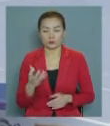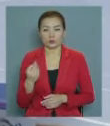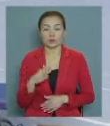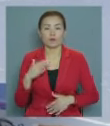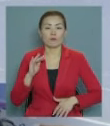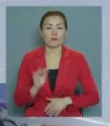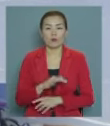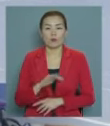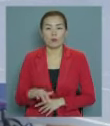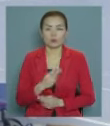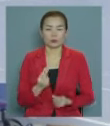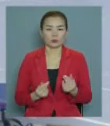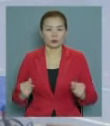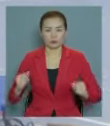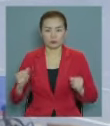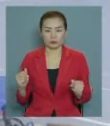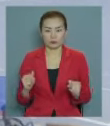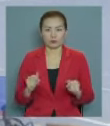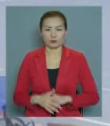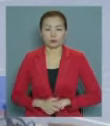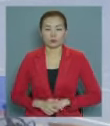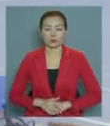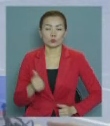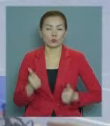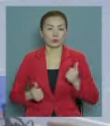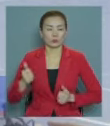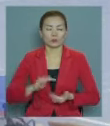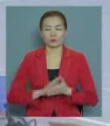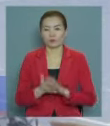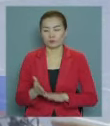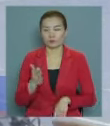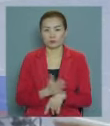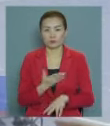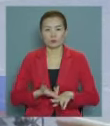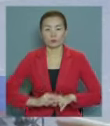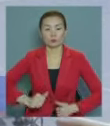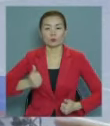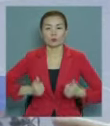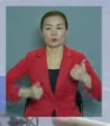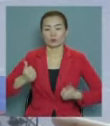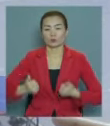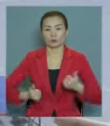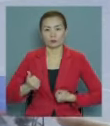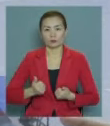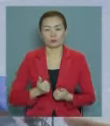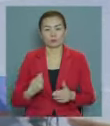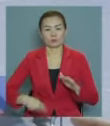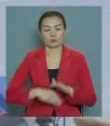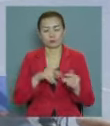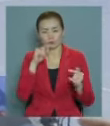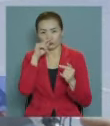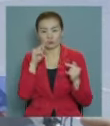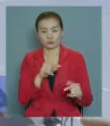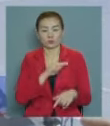волейбол спортынан турнир ұйымдастырылды. Аталған турнирде сыбайлас жемқорлыққа қарсы